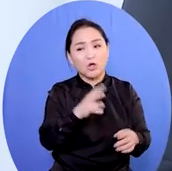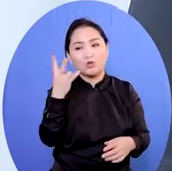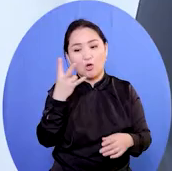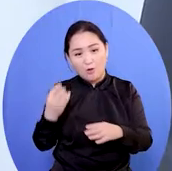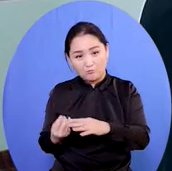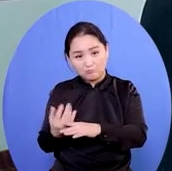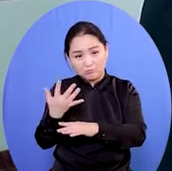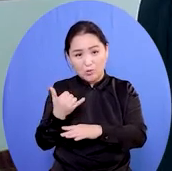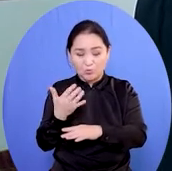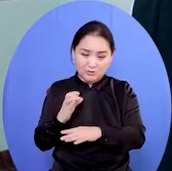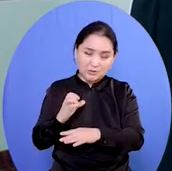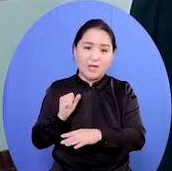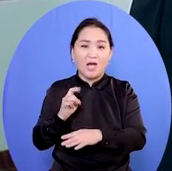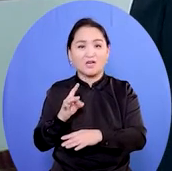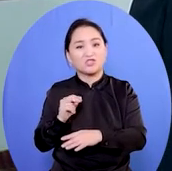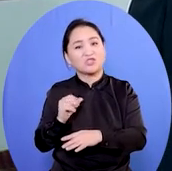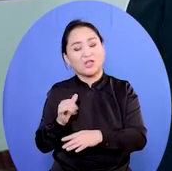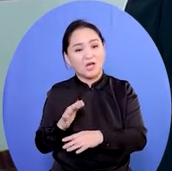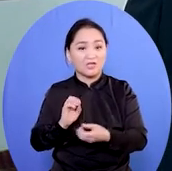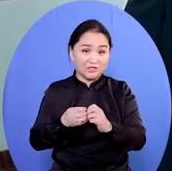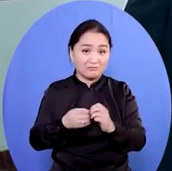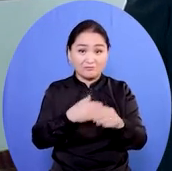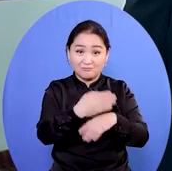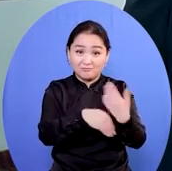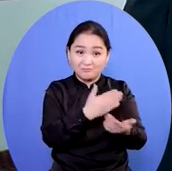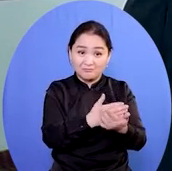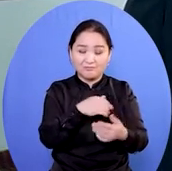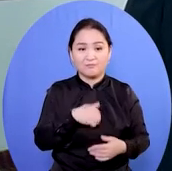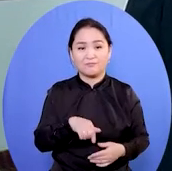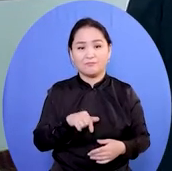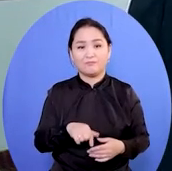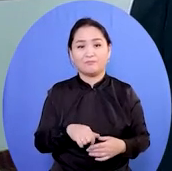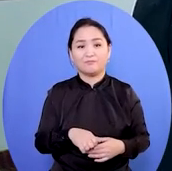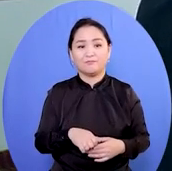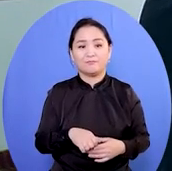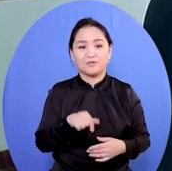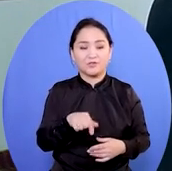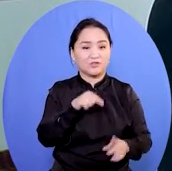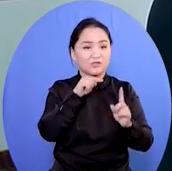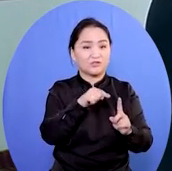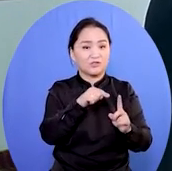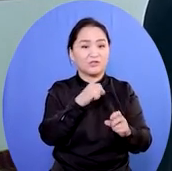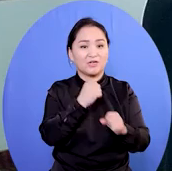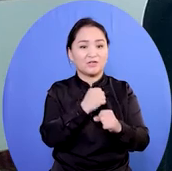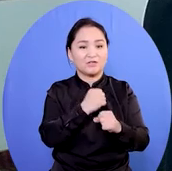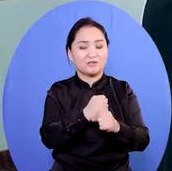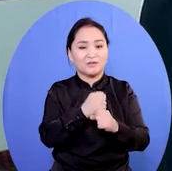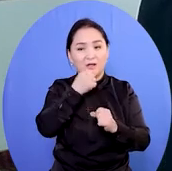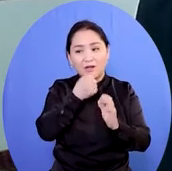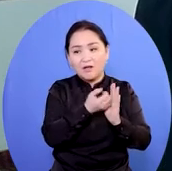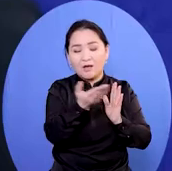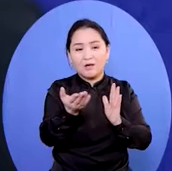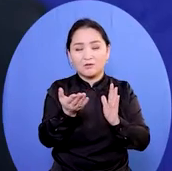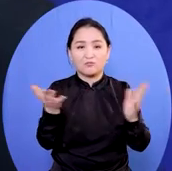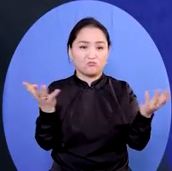ногоон байгууламжийн услахаа арчилгаа ч гэдэг юм чиглэлээр ингэ хүмүүсийг ажилуулдаг. Тэгэхэд одоо манай дээр бол зүгээр тяг тэр чиглэлээр ажиллах нь зарлаад бол цөөхөн байна